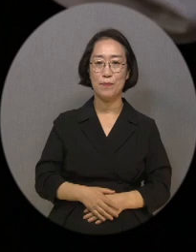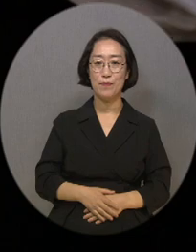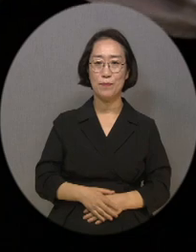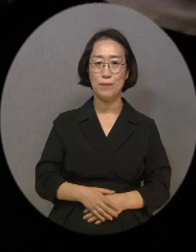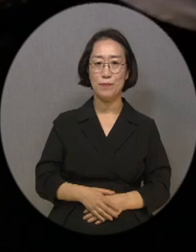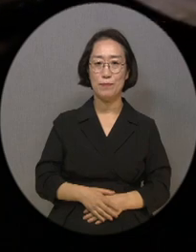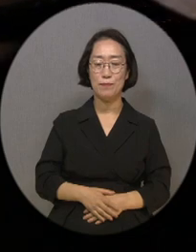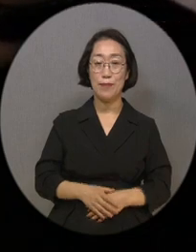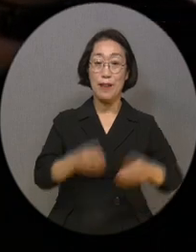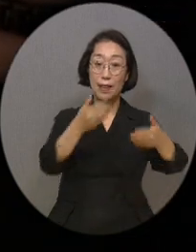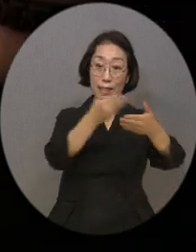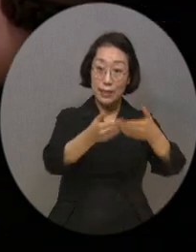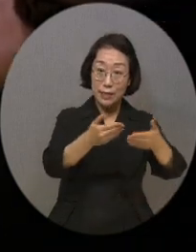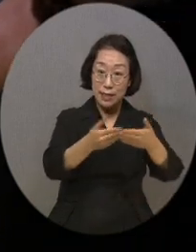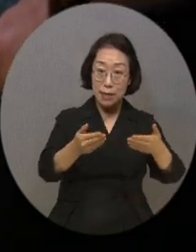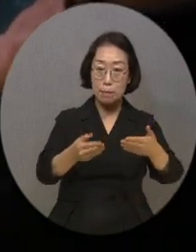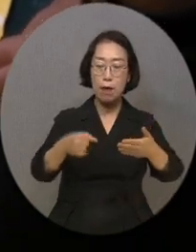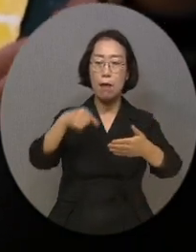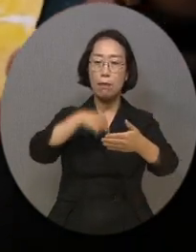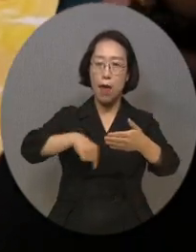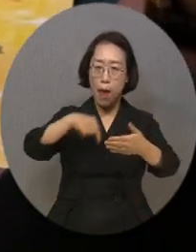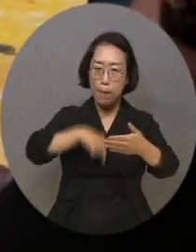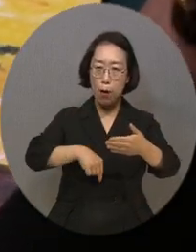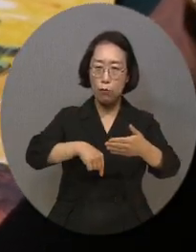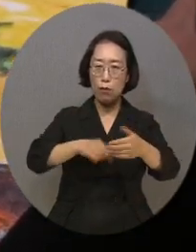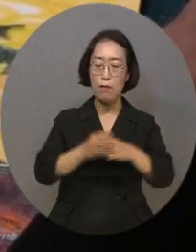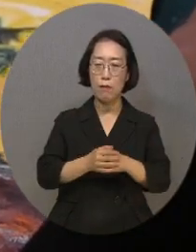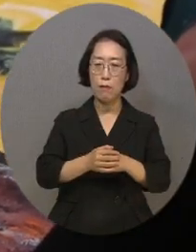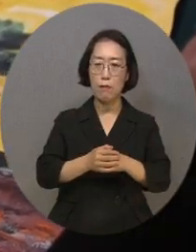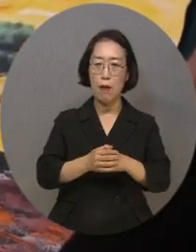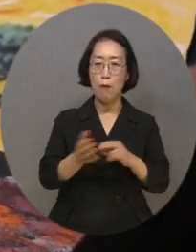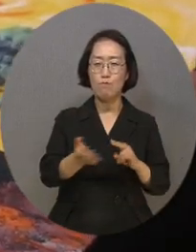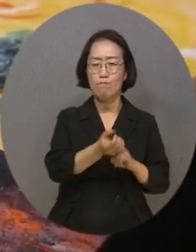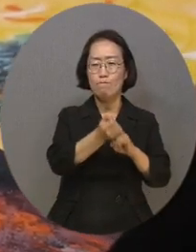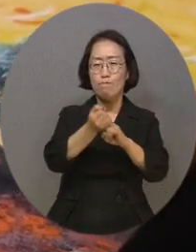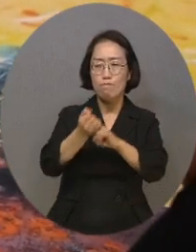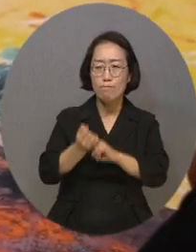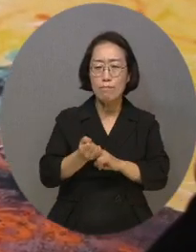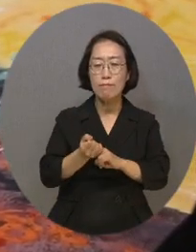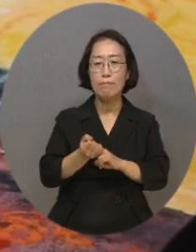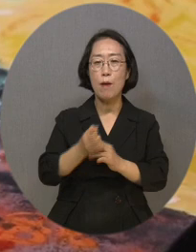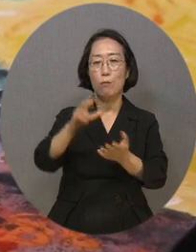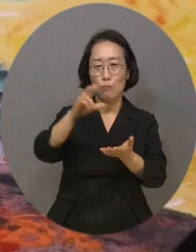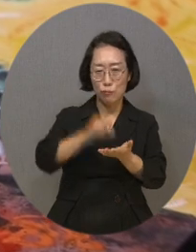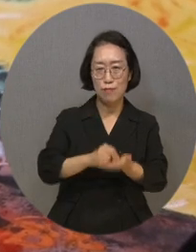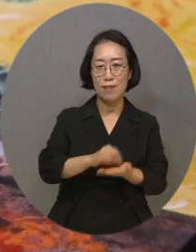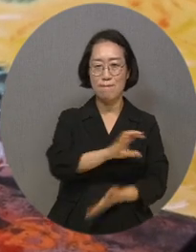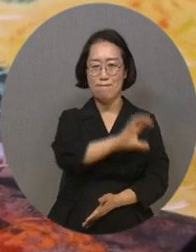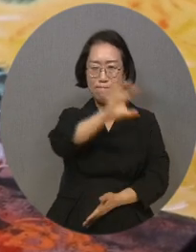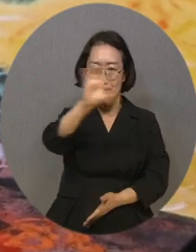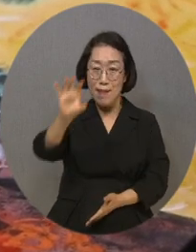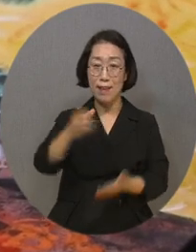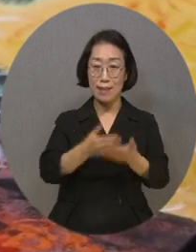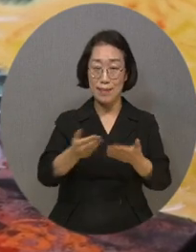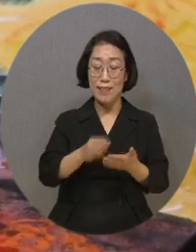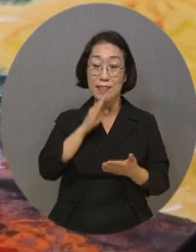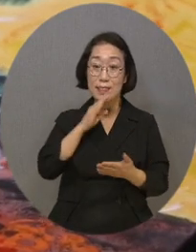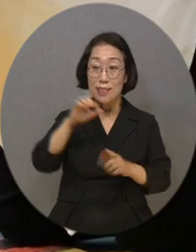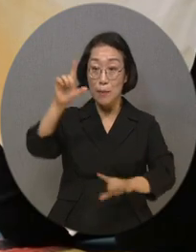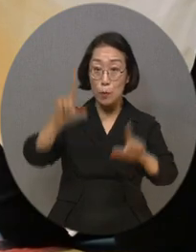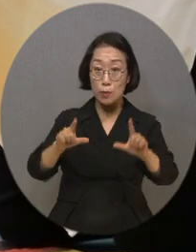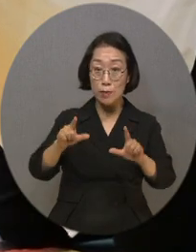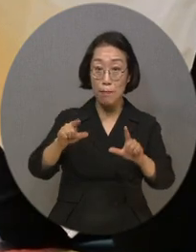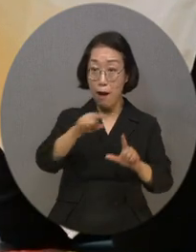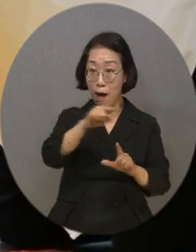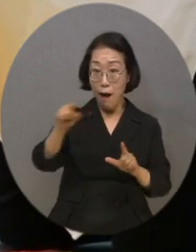작품은 내면에 응축되어 있는 주제들에 대한 해석으로 현실 속에 있는 사물을 통해